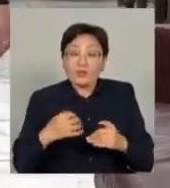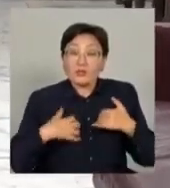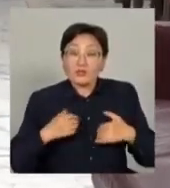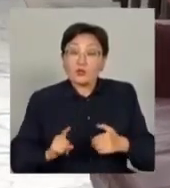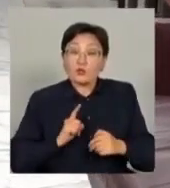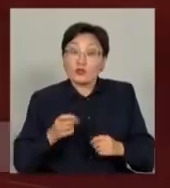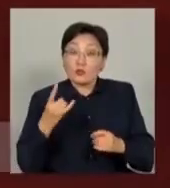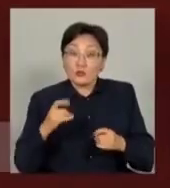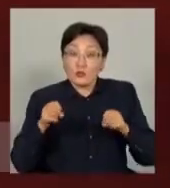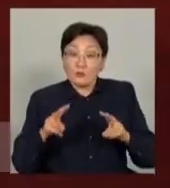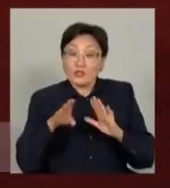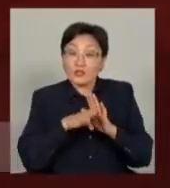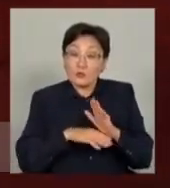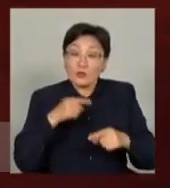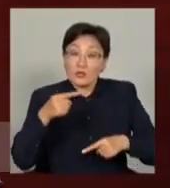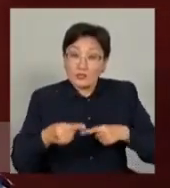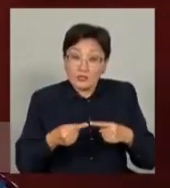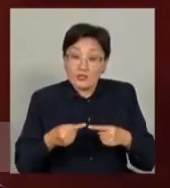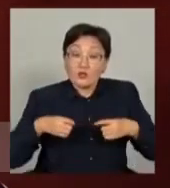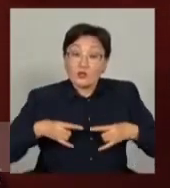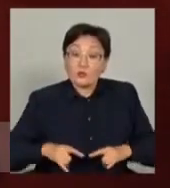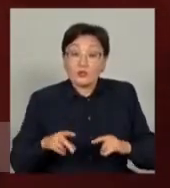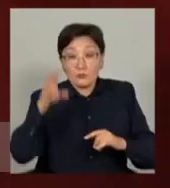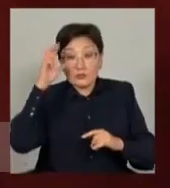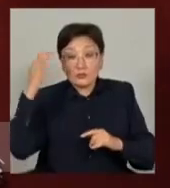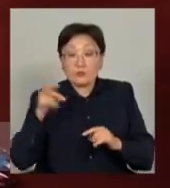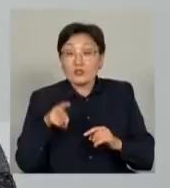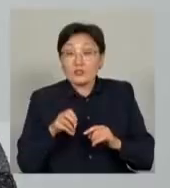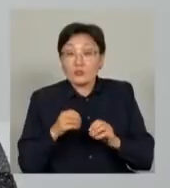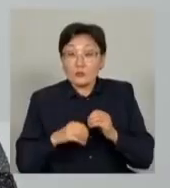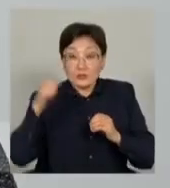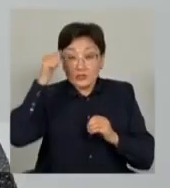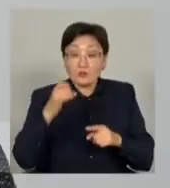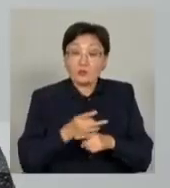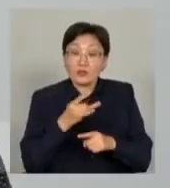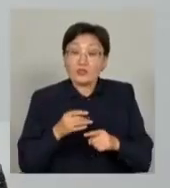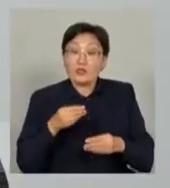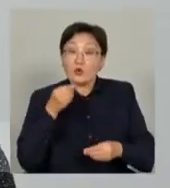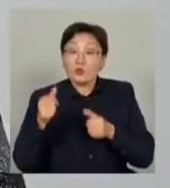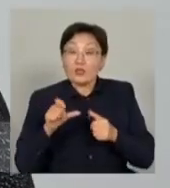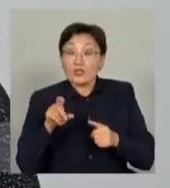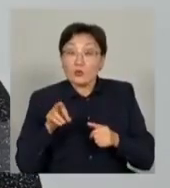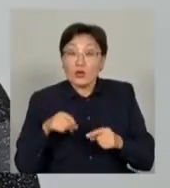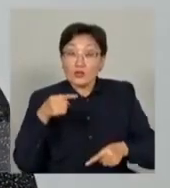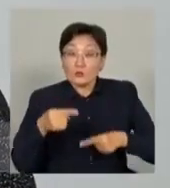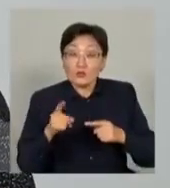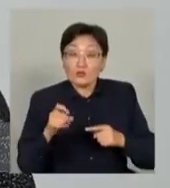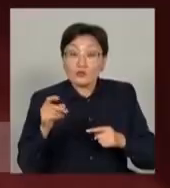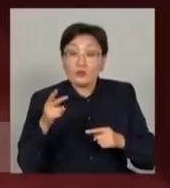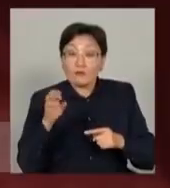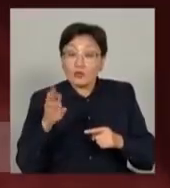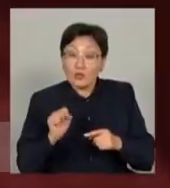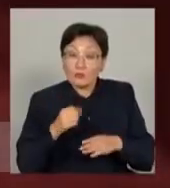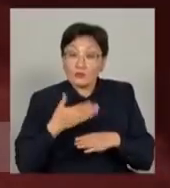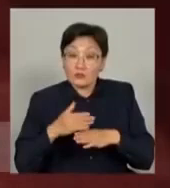күткен сәбиін арнайы бағдарлама арқылы қолға алған. Үкімет тарапынан 2010 жылы алғаш рет жасанды ұрықтандыру үшін 100 квота бөлінген еді.